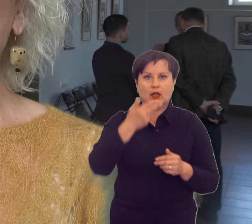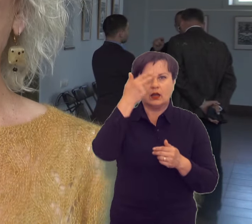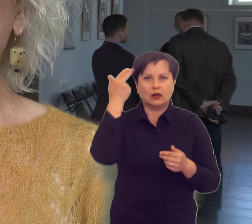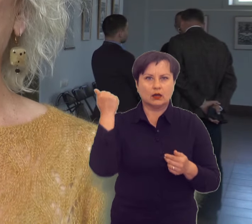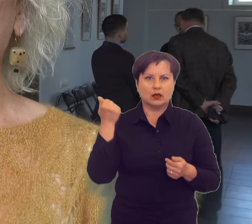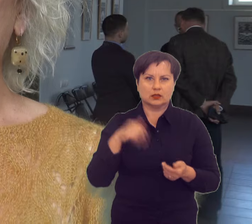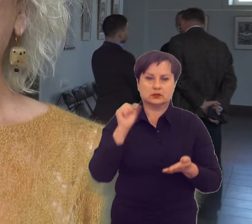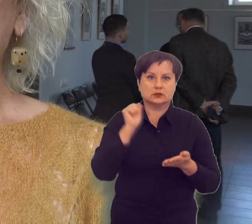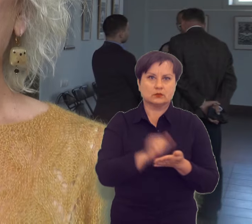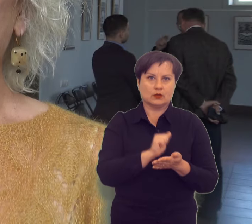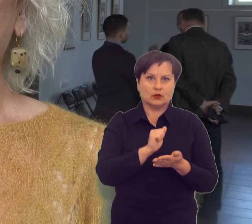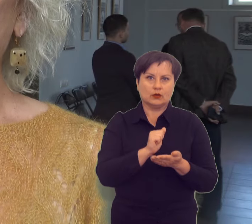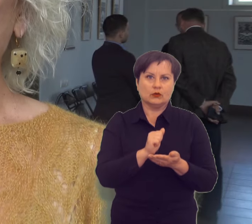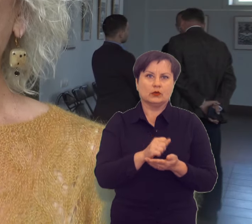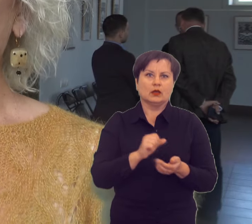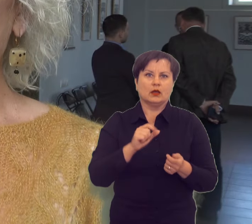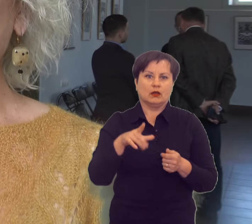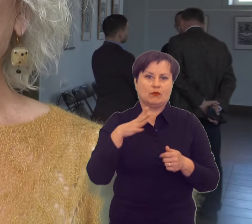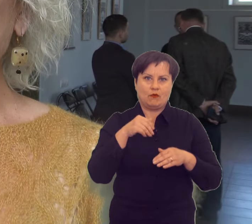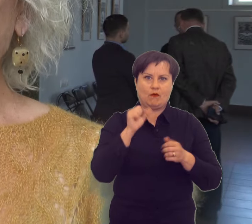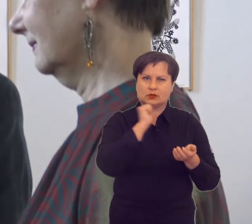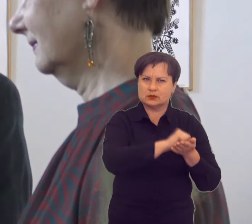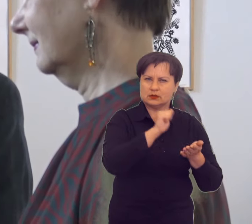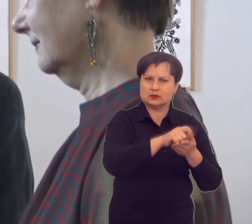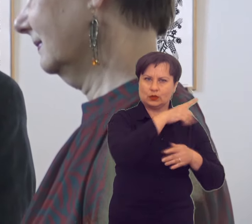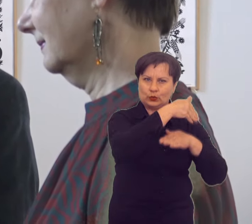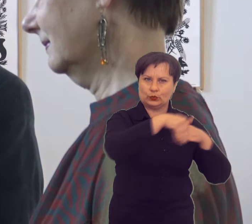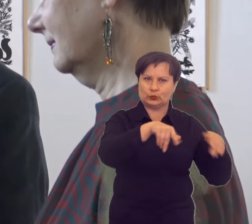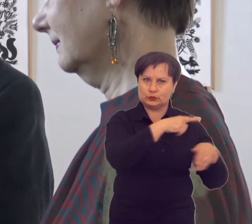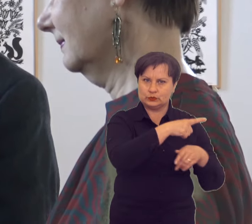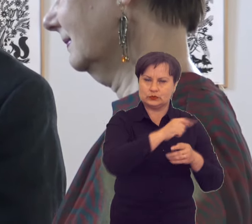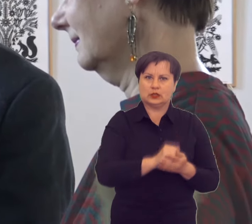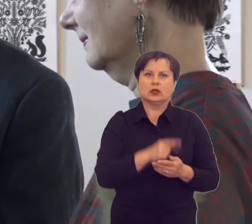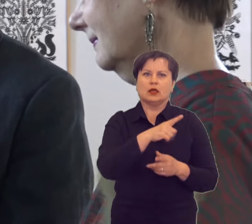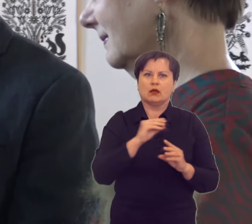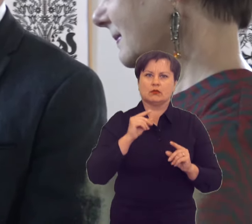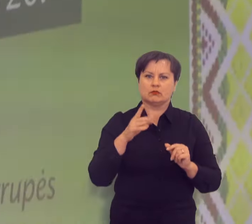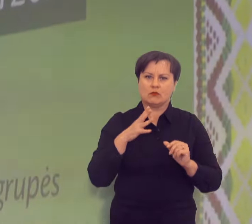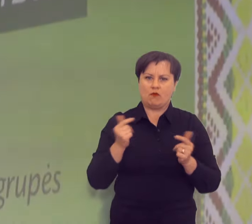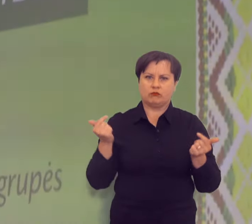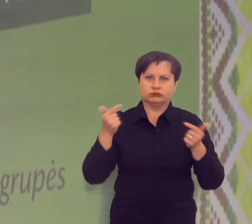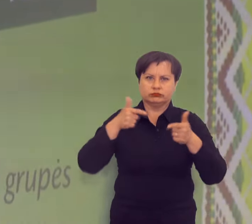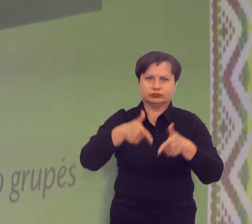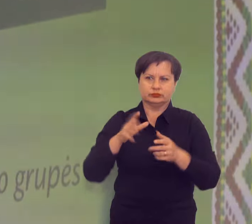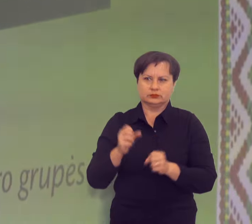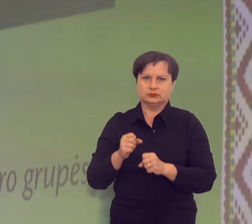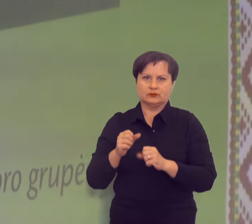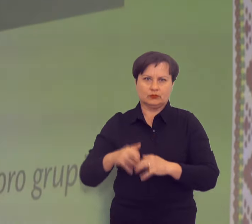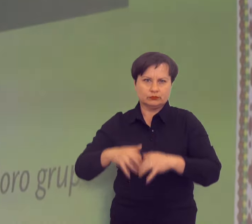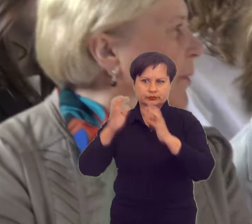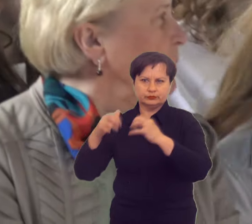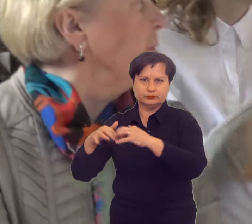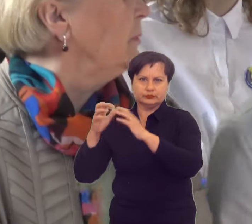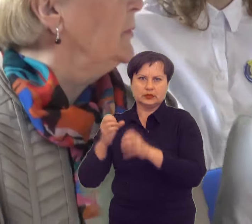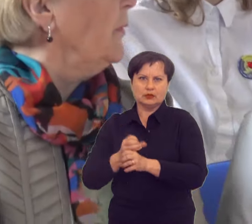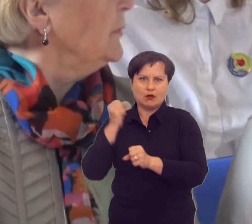lietuviška spauda buvo leidžiama užsienyje, kūrėsi organizacijos, draudžiamas organizacijos, kurios